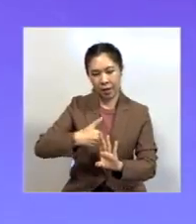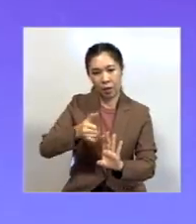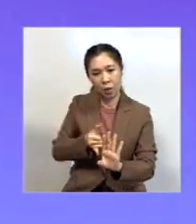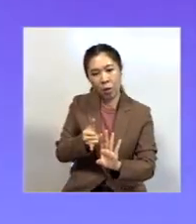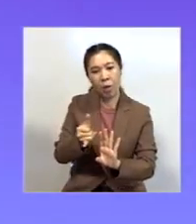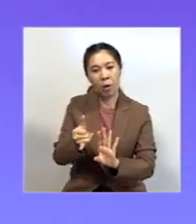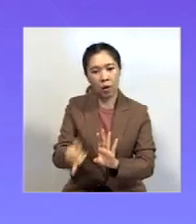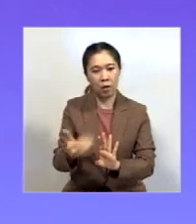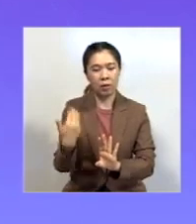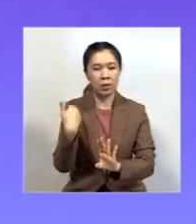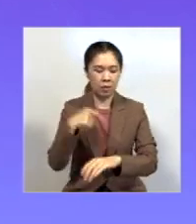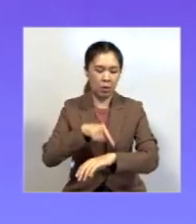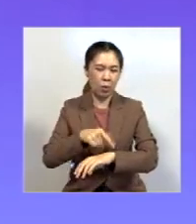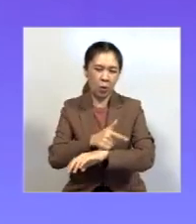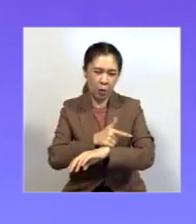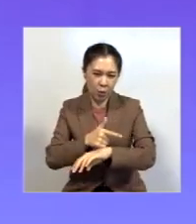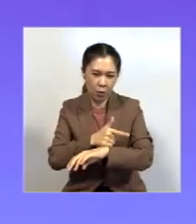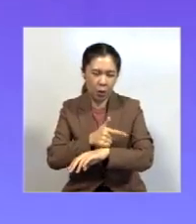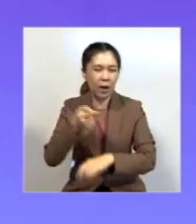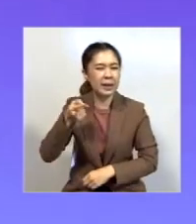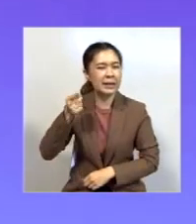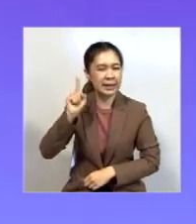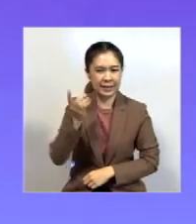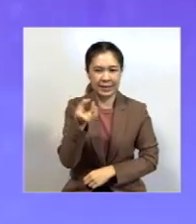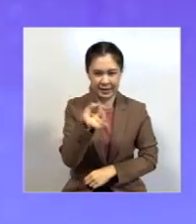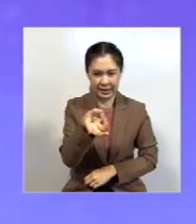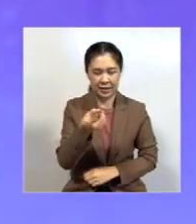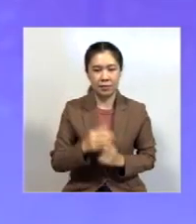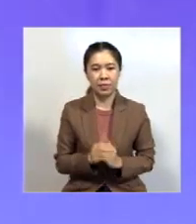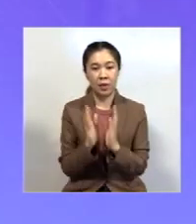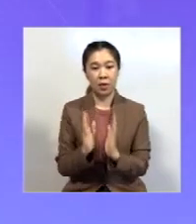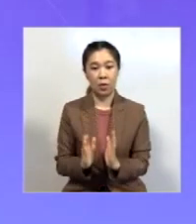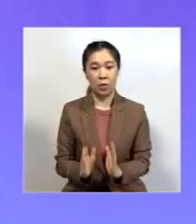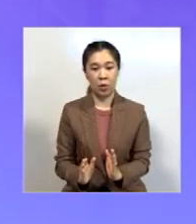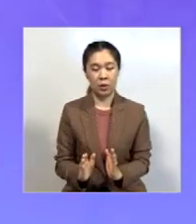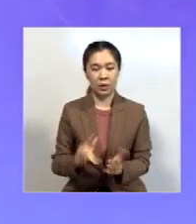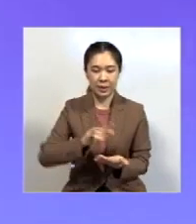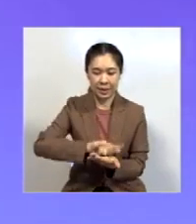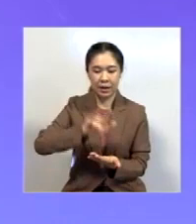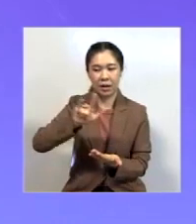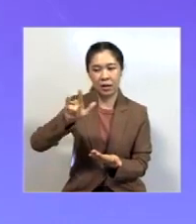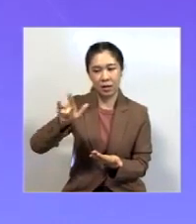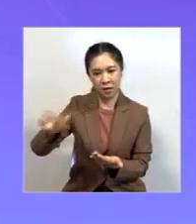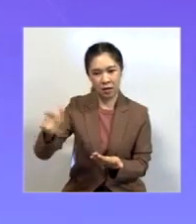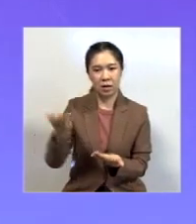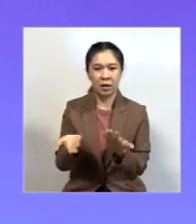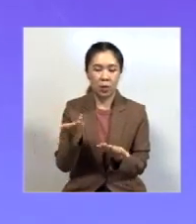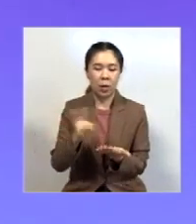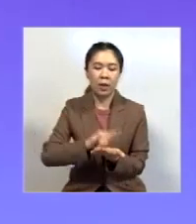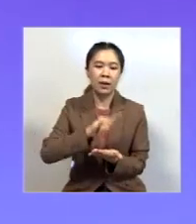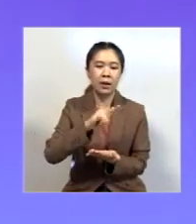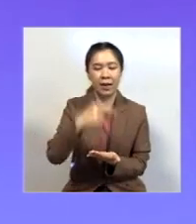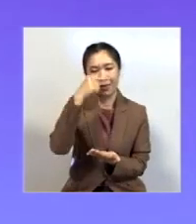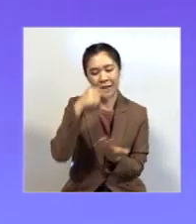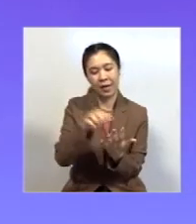จจะใช้ระยะเวลานานกว่าสักนิดนึงเพราะฉะนั้นคนที่จะเดินทางในช่วงนี้ไม่ว่าจะไปต่างประเทศหรือว่าภายในประเทศอา